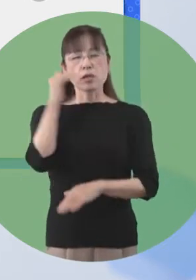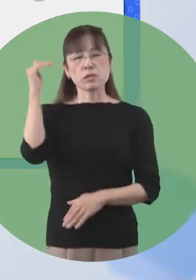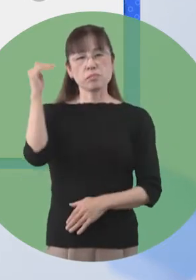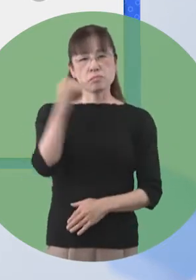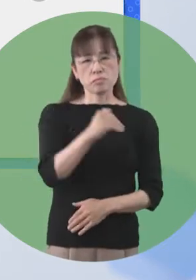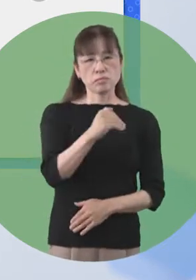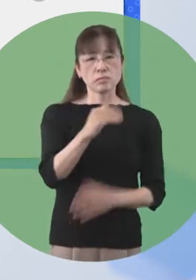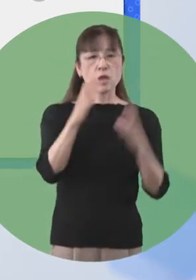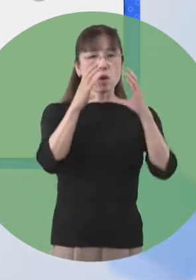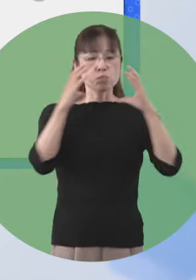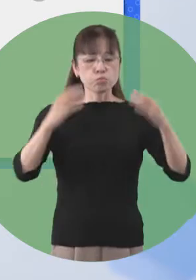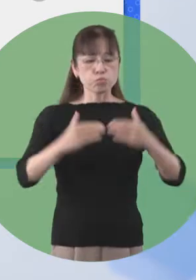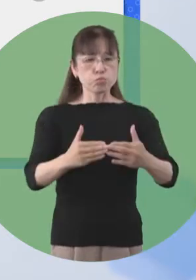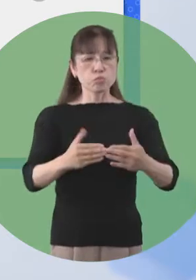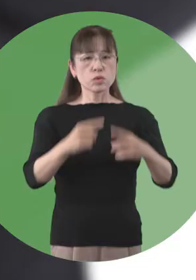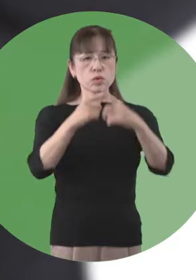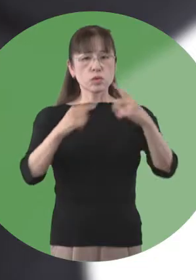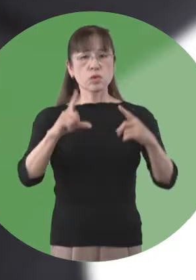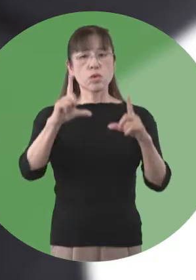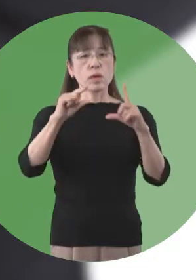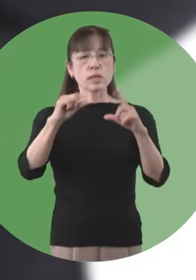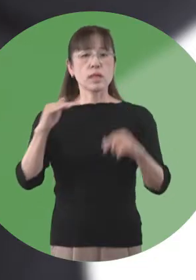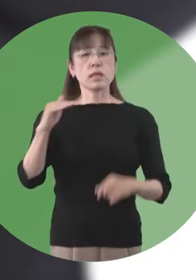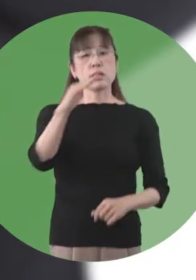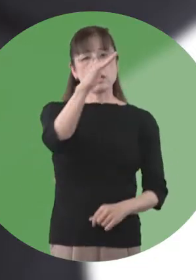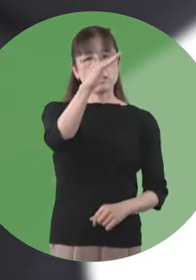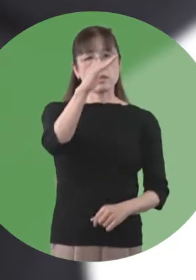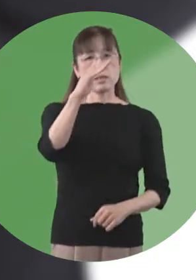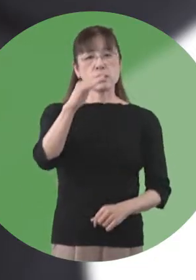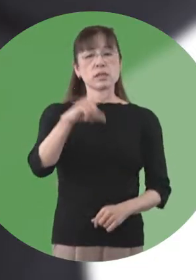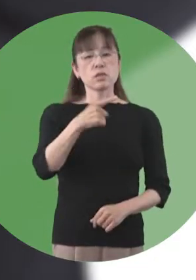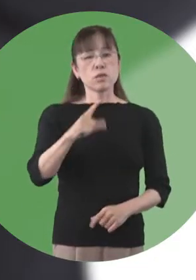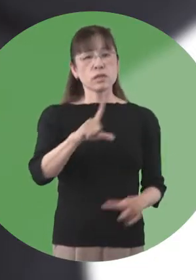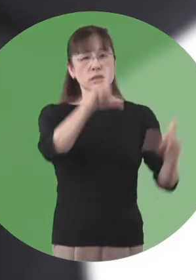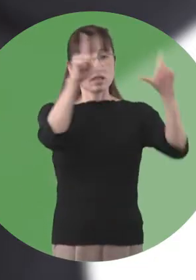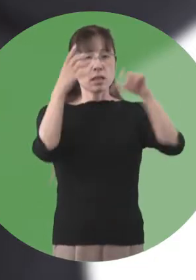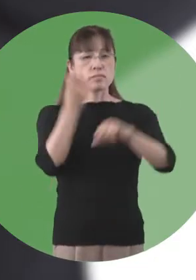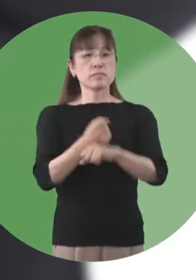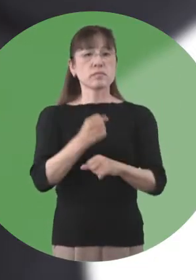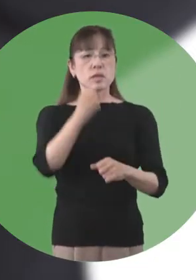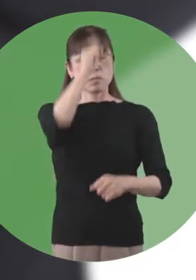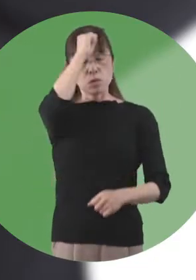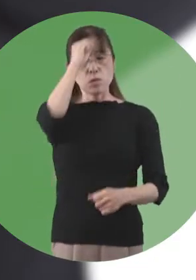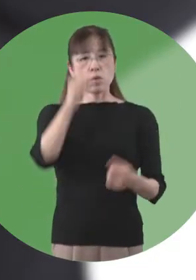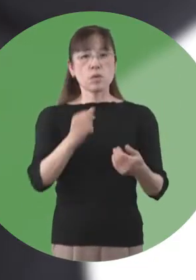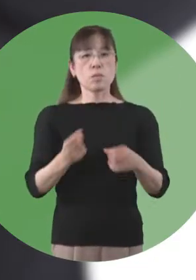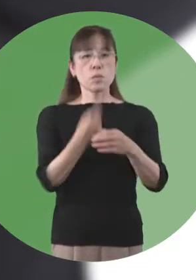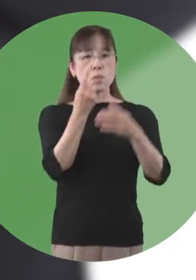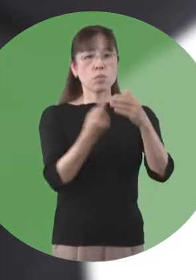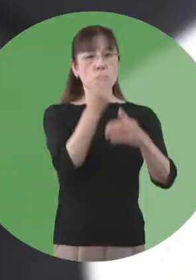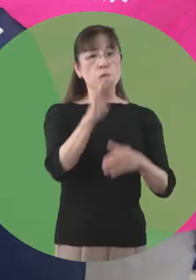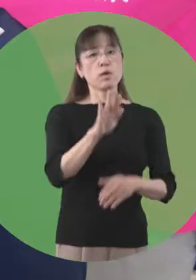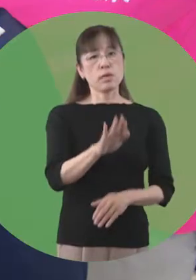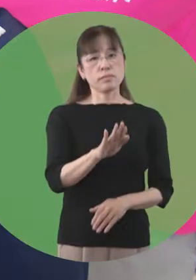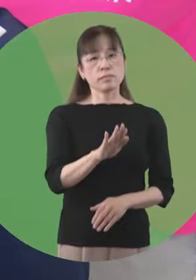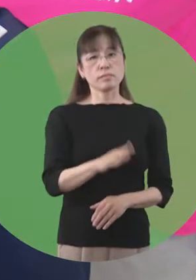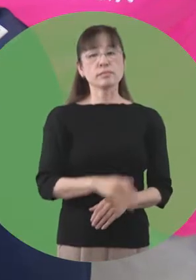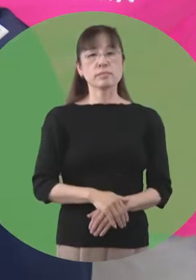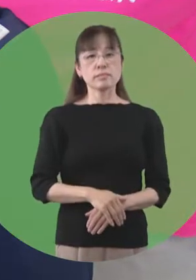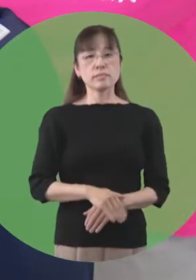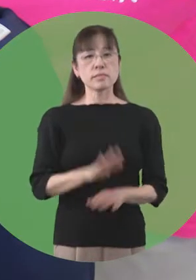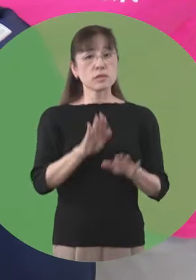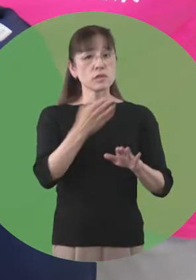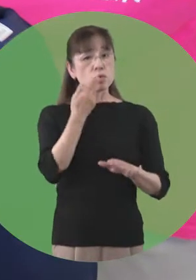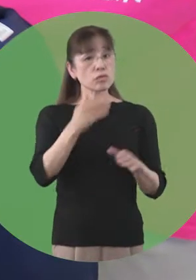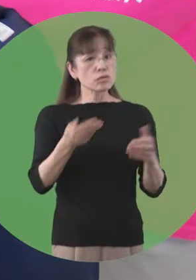肥満者の割合が高くなり、それが様々な生活習慣病を引き起こしているんじゃ。 食育